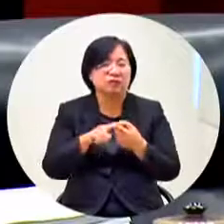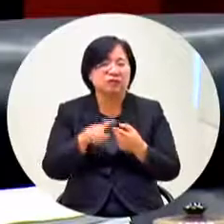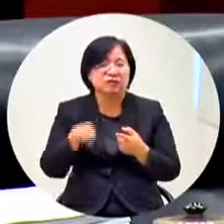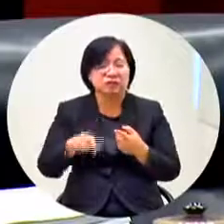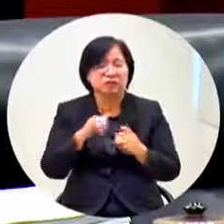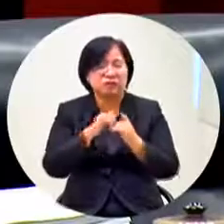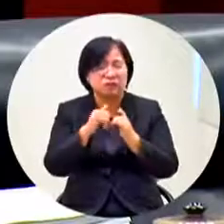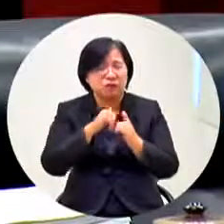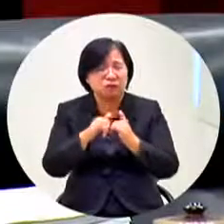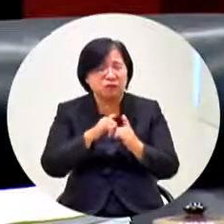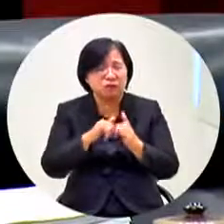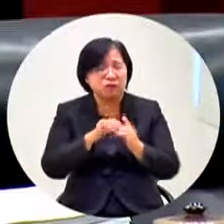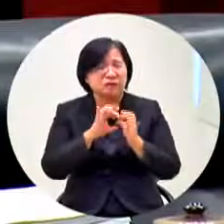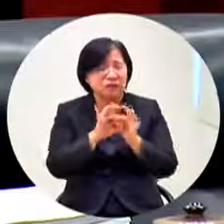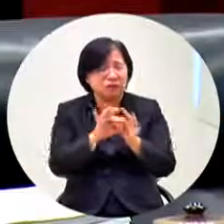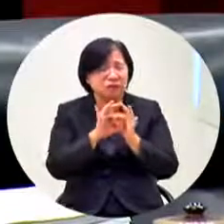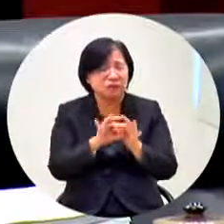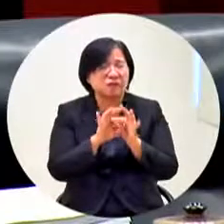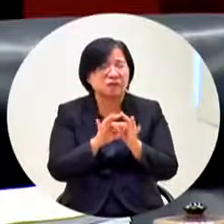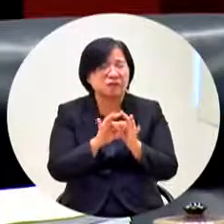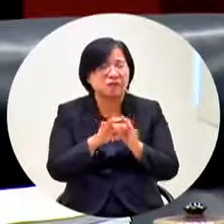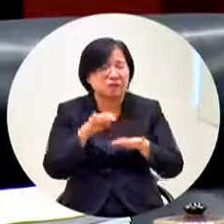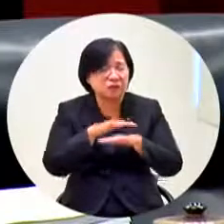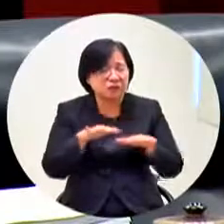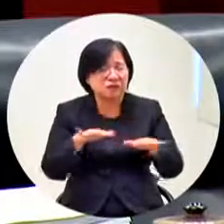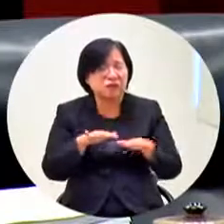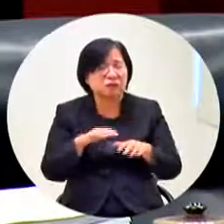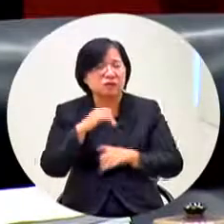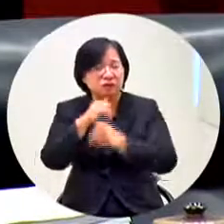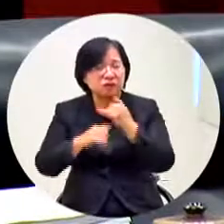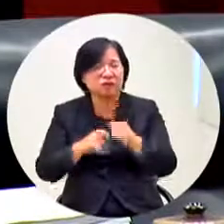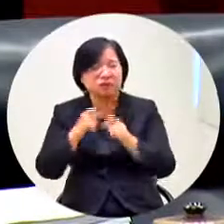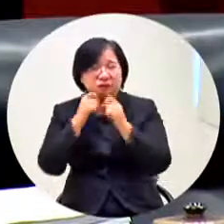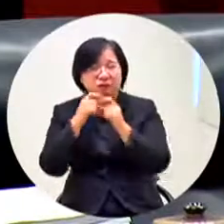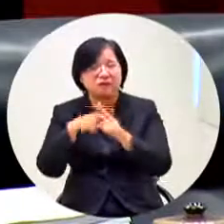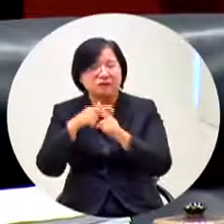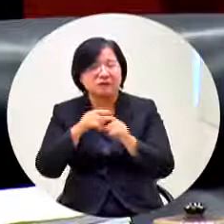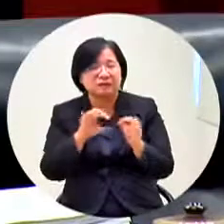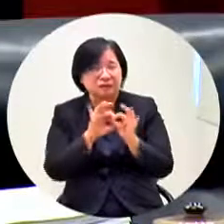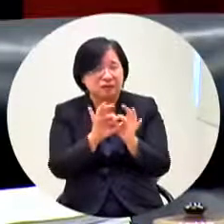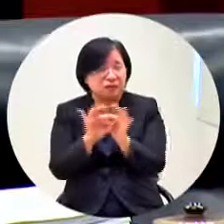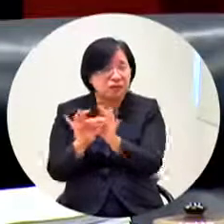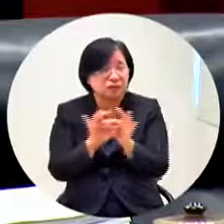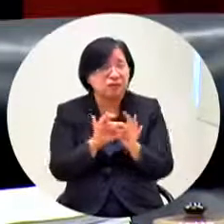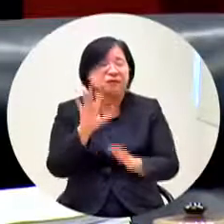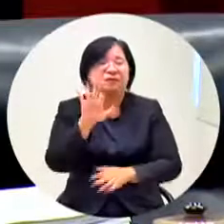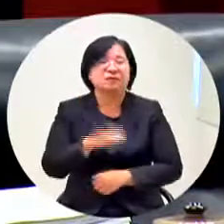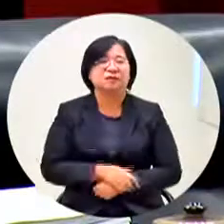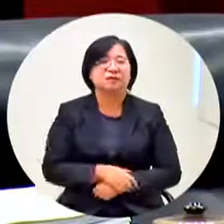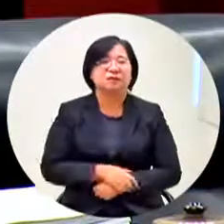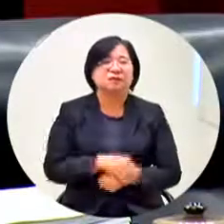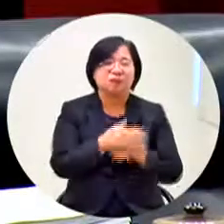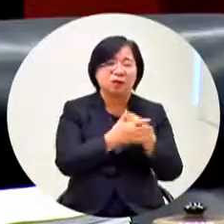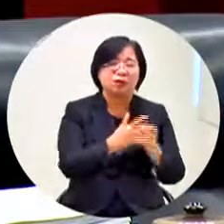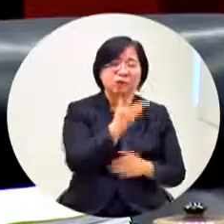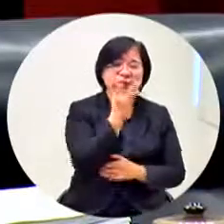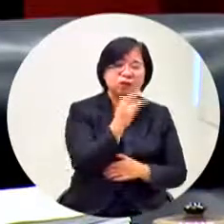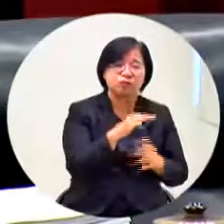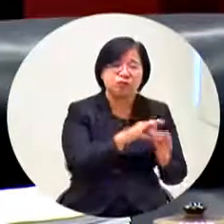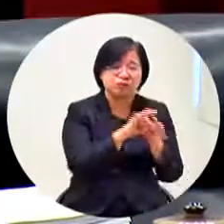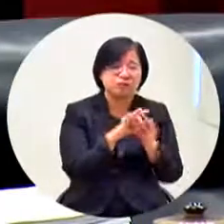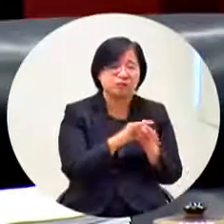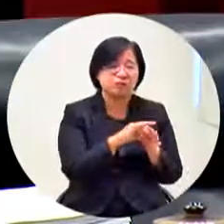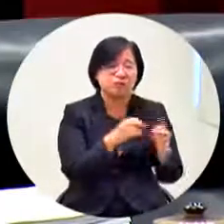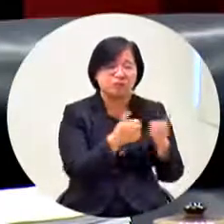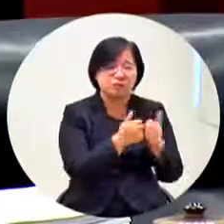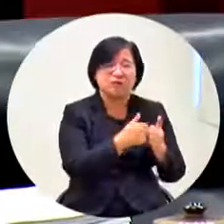全跟生活品质，我希望说应该好好的去跟我们的互助联盟也好，或者是